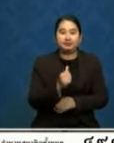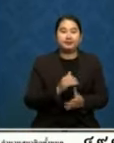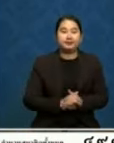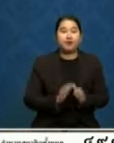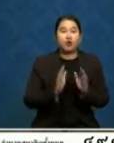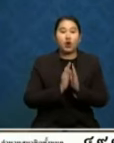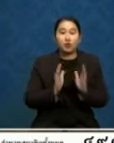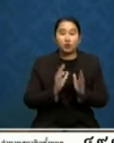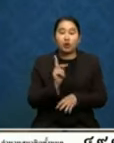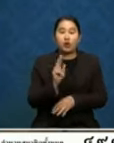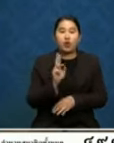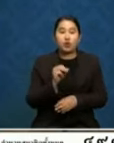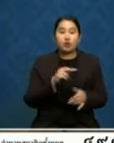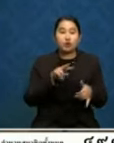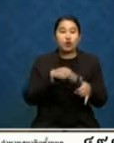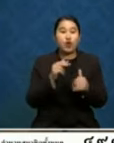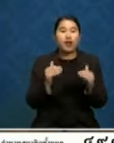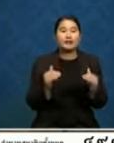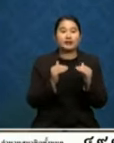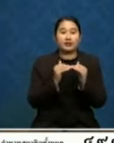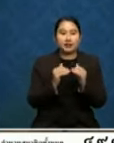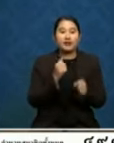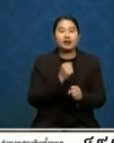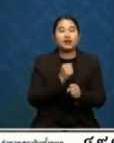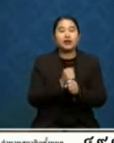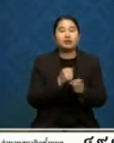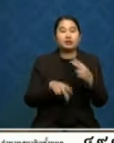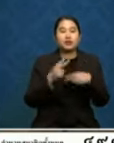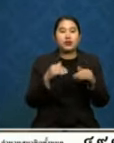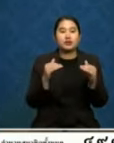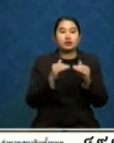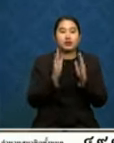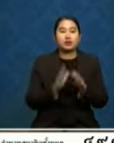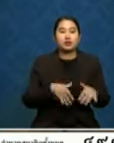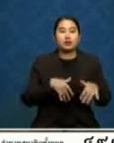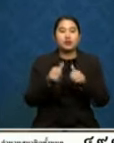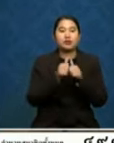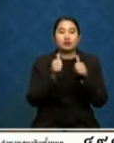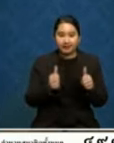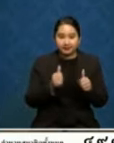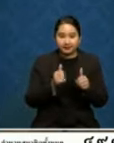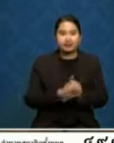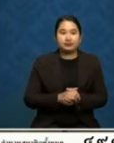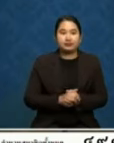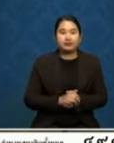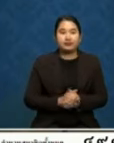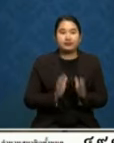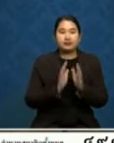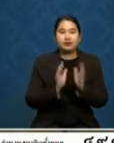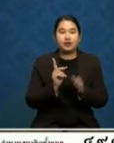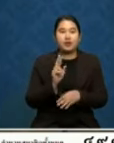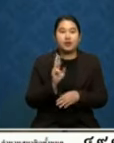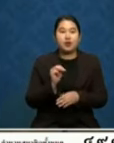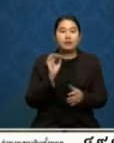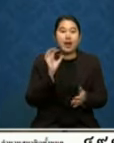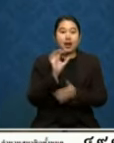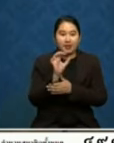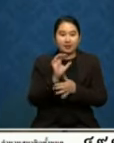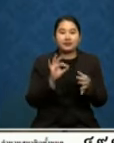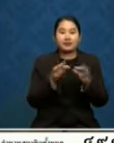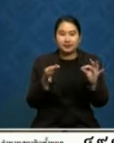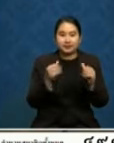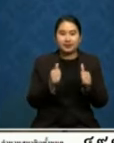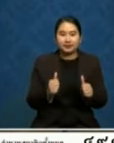อบคุณกรมคุ้มครองสิทธิ์ที่ทำเรื่องการคุ้มครองสิทธิ์ของประชาชนได้ดีมากนะครับขอบคุณกรมบังคับคดีที่ทำได้ดีมาก